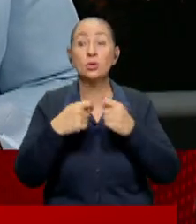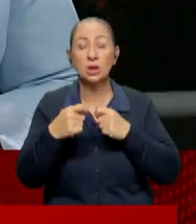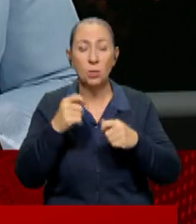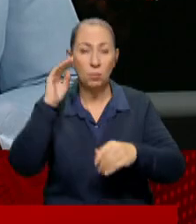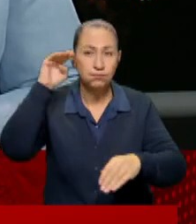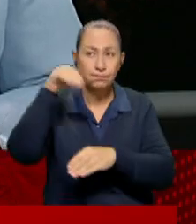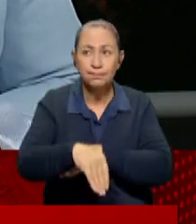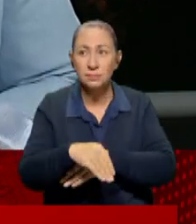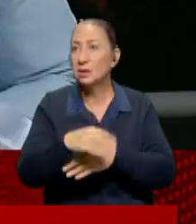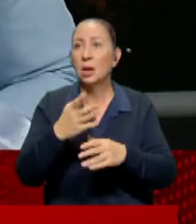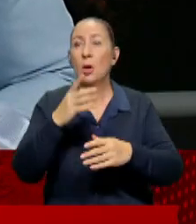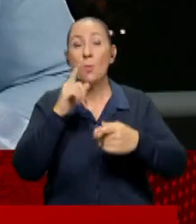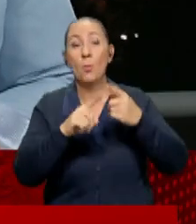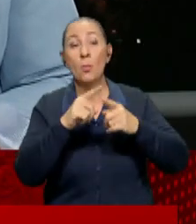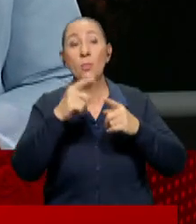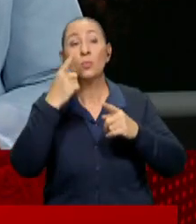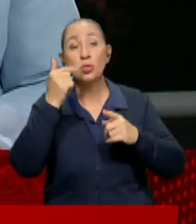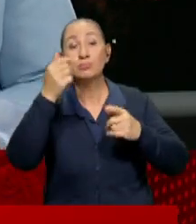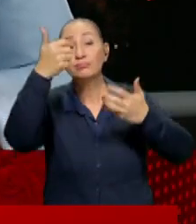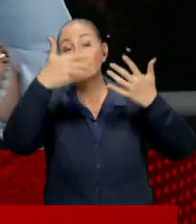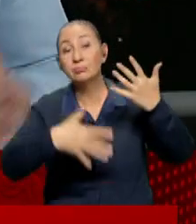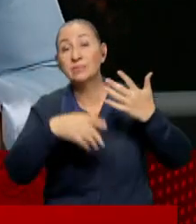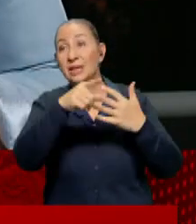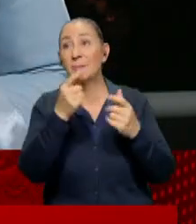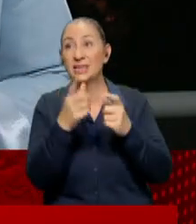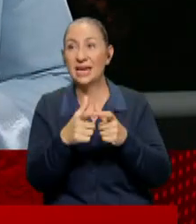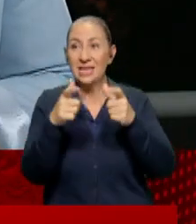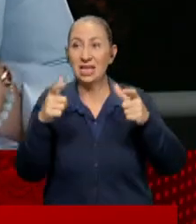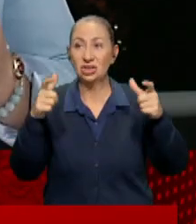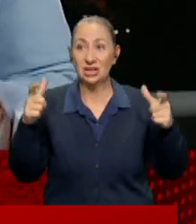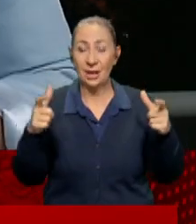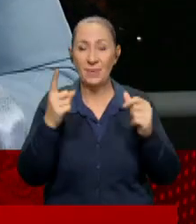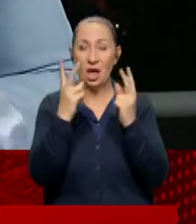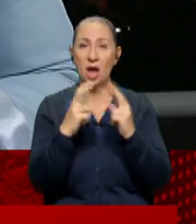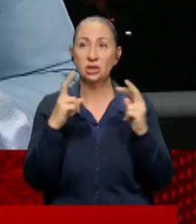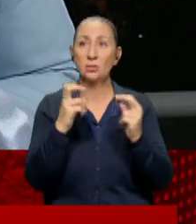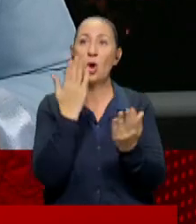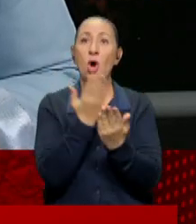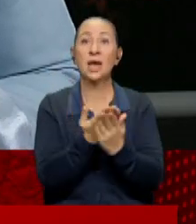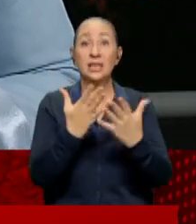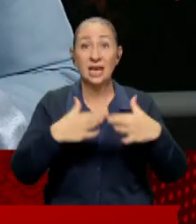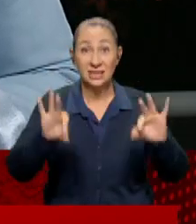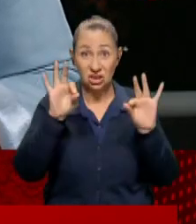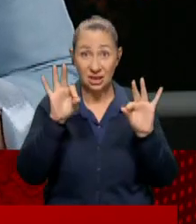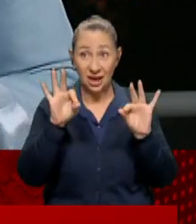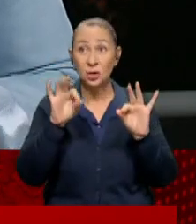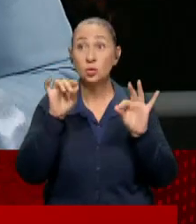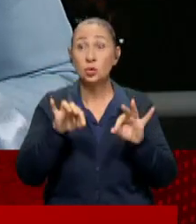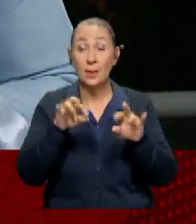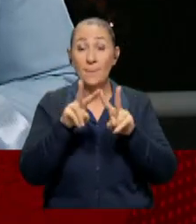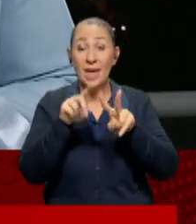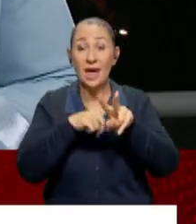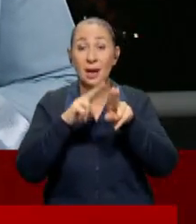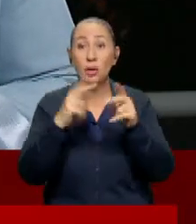vurgun iddialarının bürokratlara da uzanacak şekilde biraz daha genişleterek bir araştırma önergesi hazırlayacaklar. Şu anda